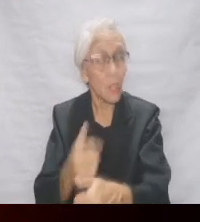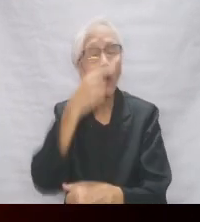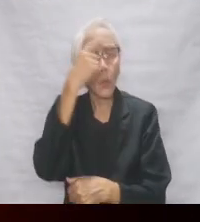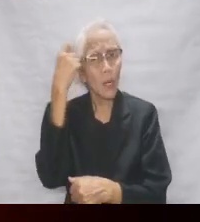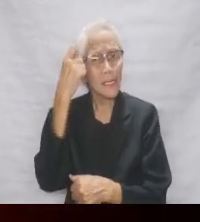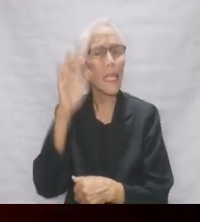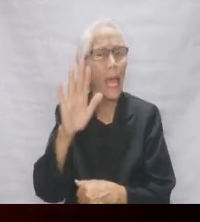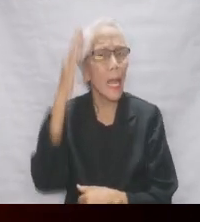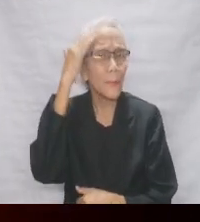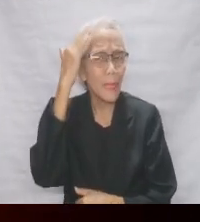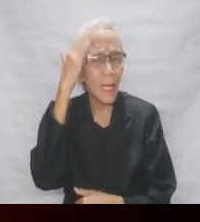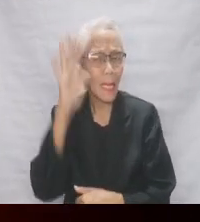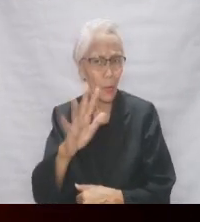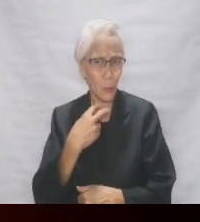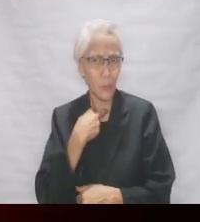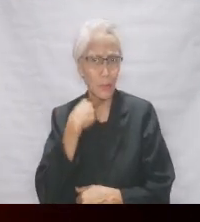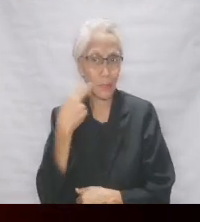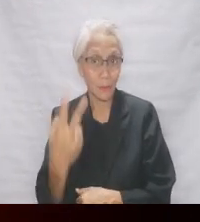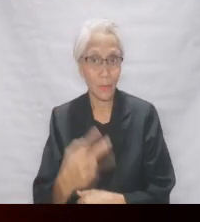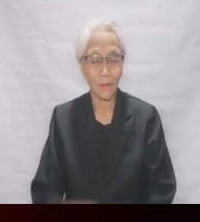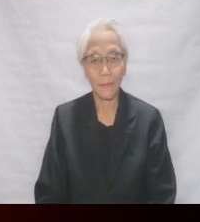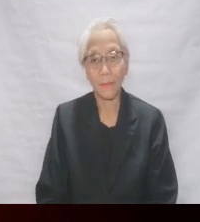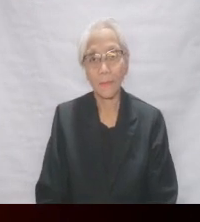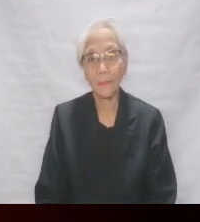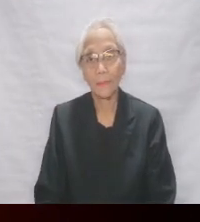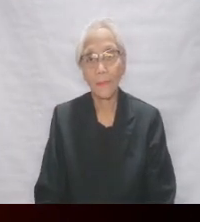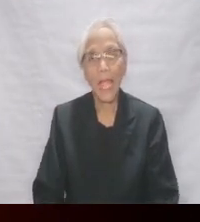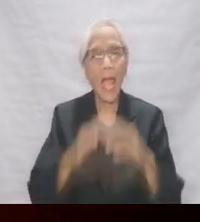mo. Kilala nila kasi ang boses mo.